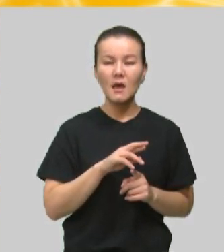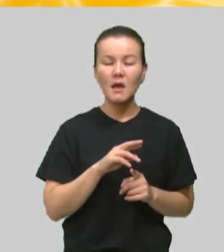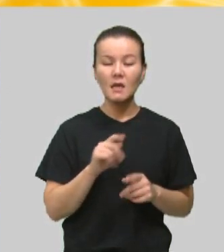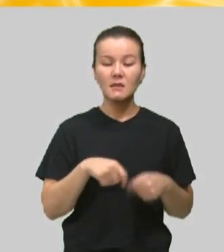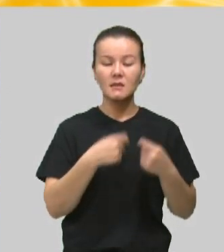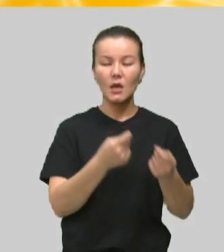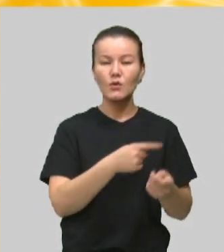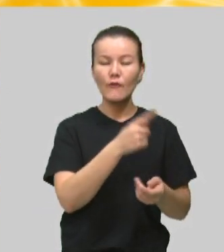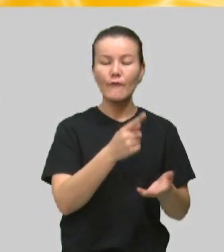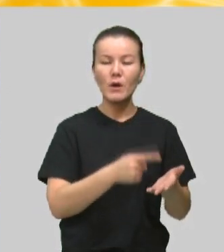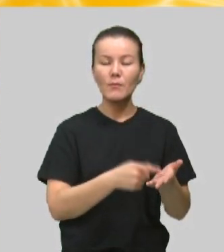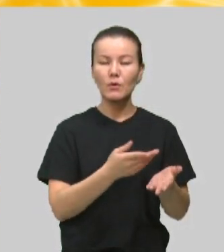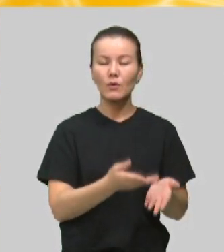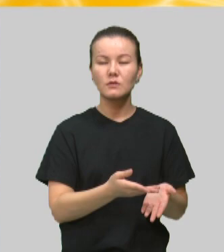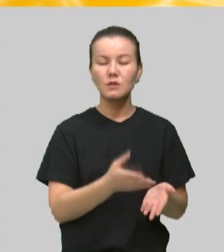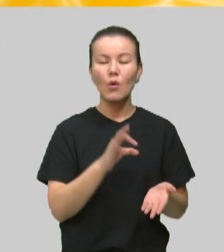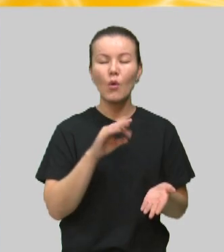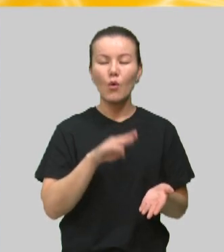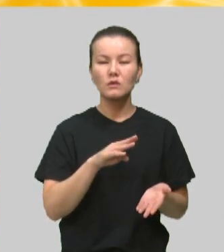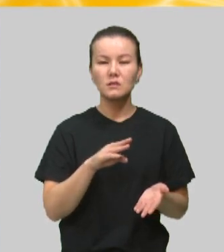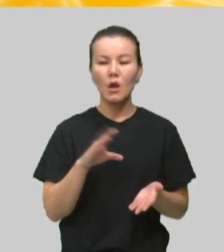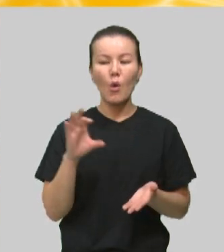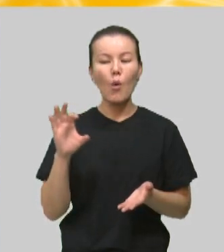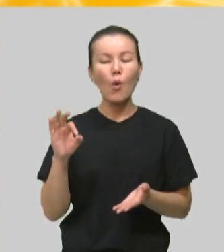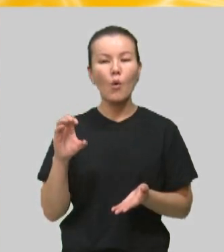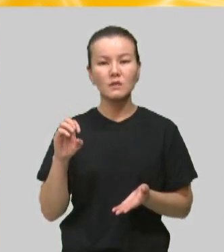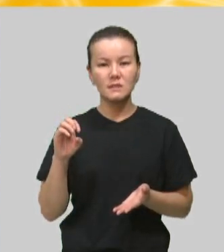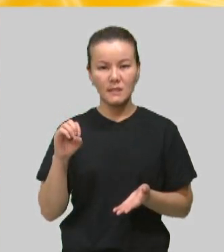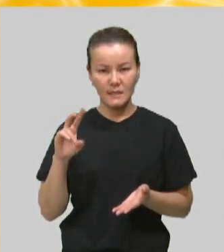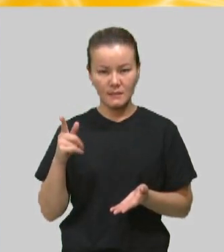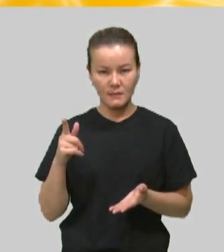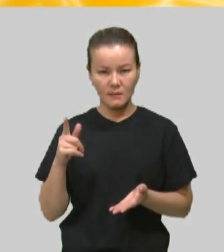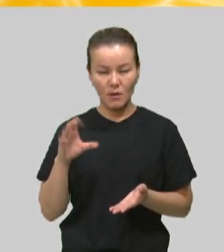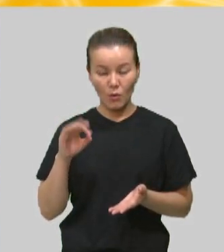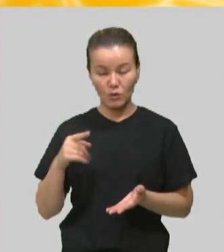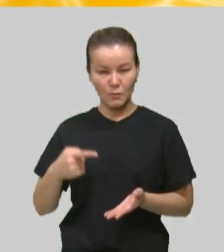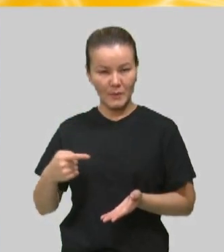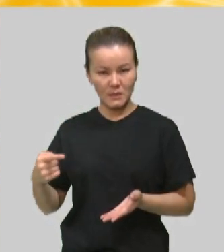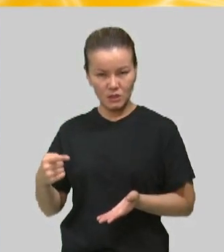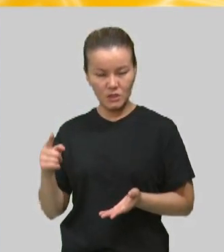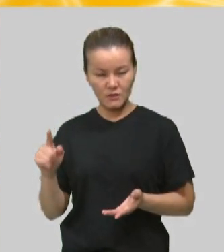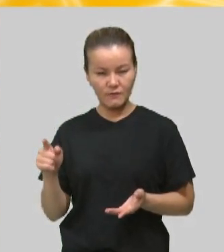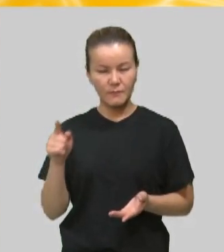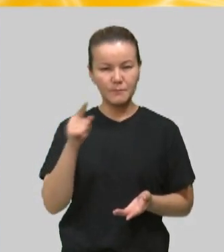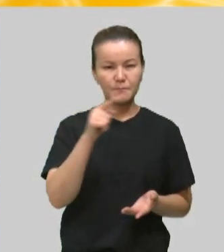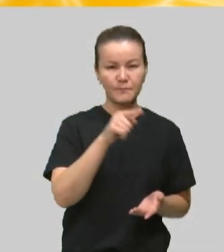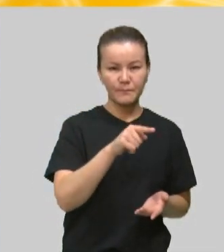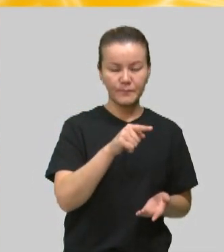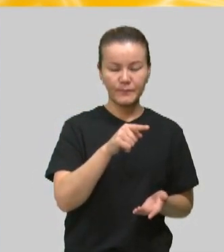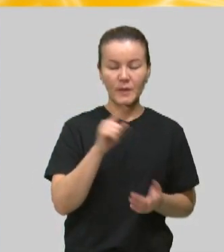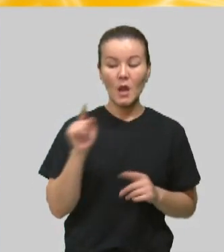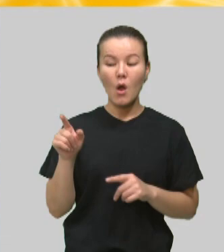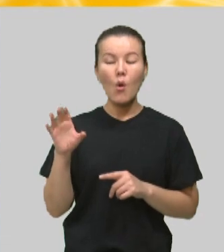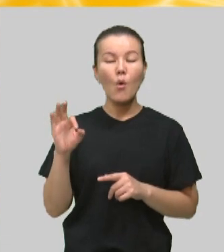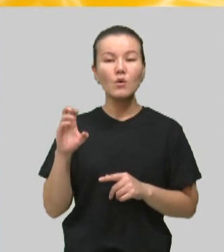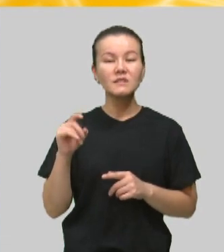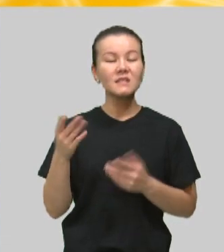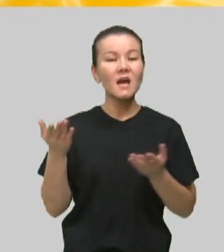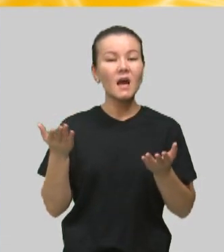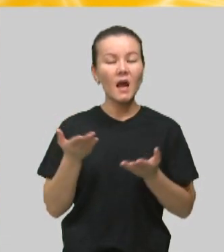Задаем к нему вопрос от слова «осень», от подлежащего. Осень